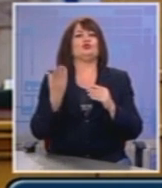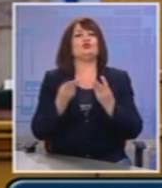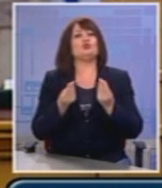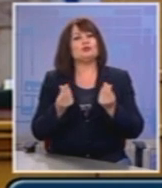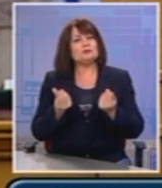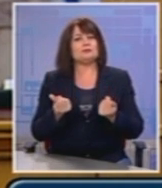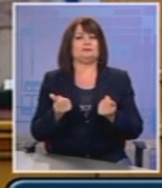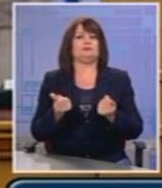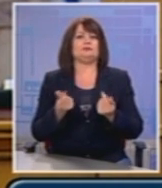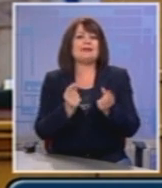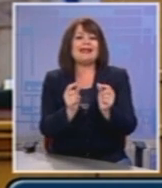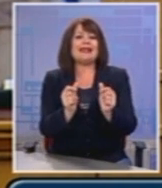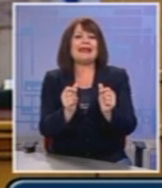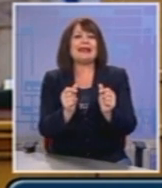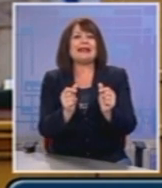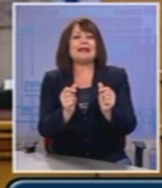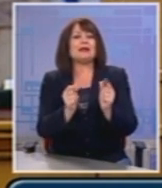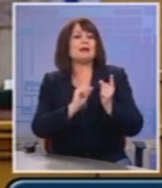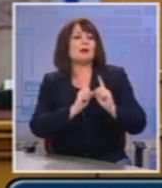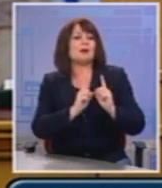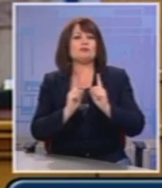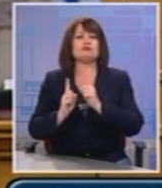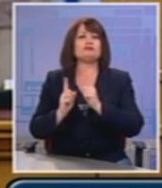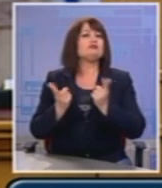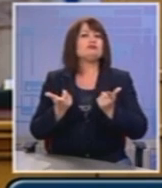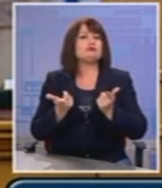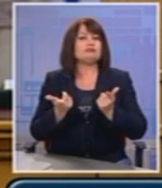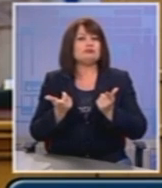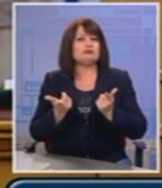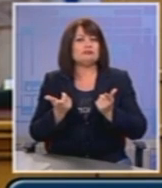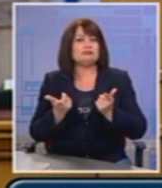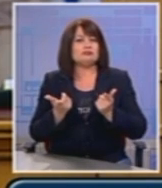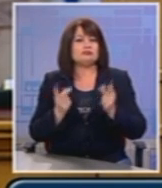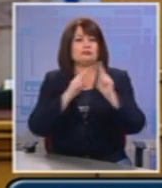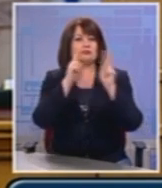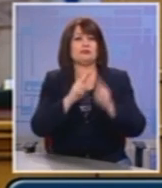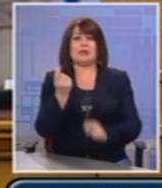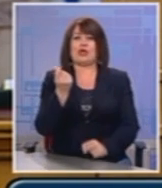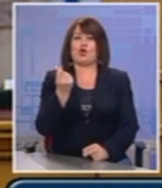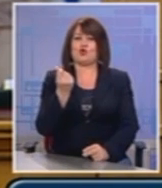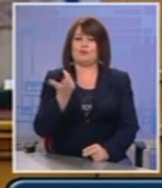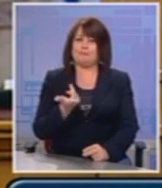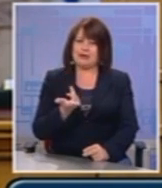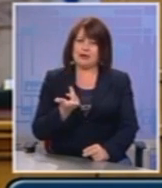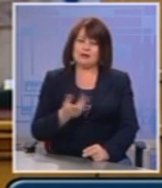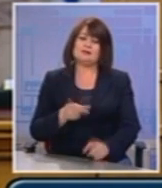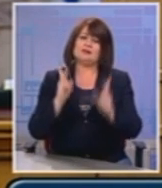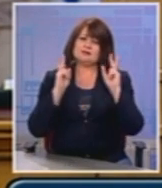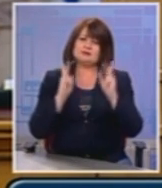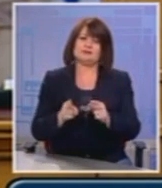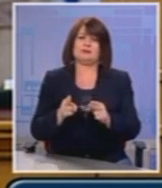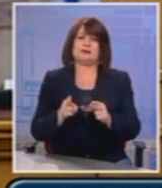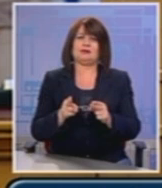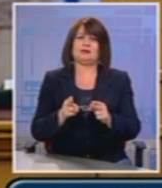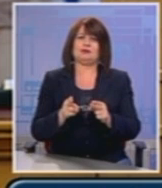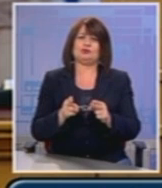τρόποι ρύθμισης και διευθέτησης της διεθνούς οικονομίας και να σταματήσουμε